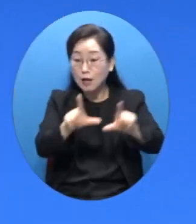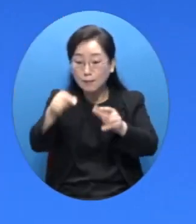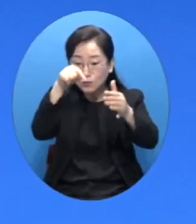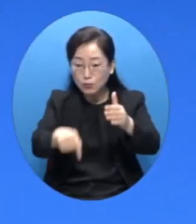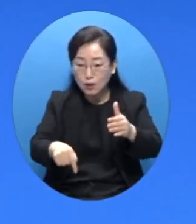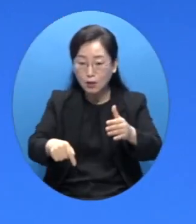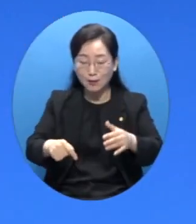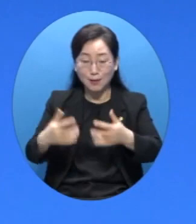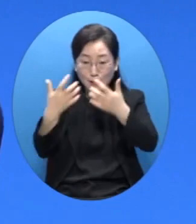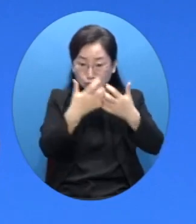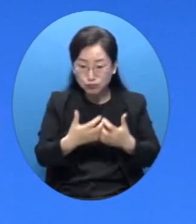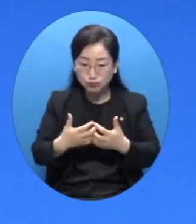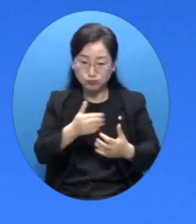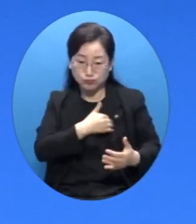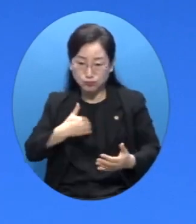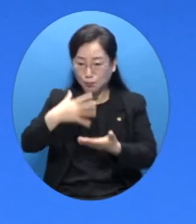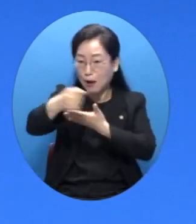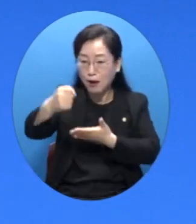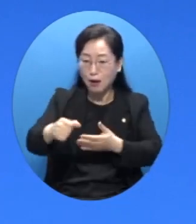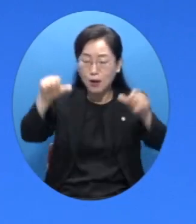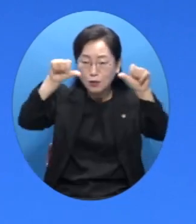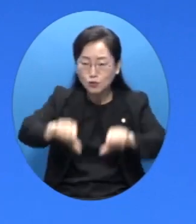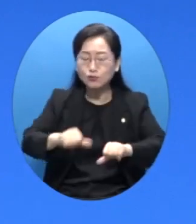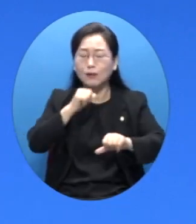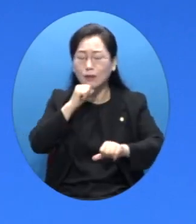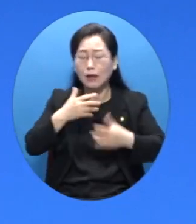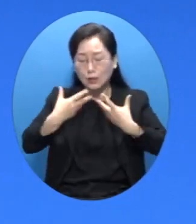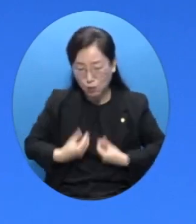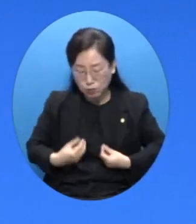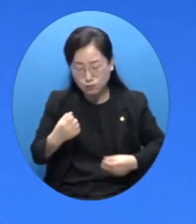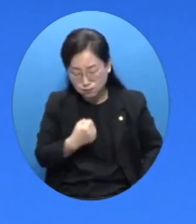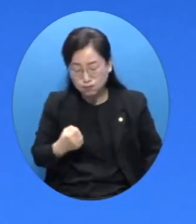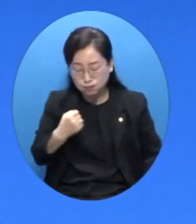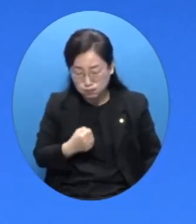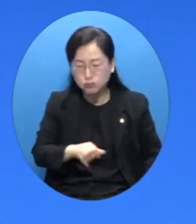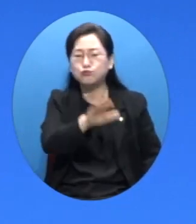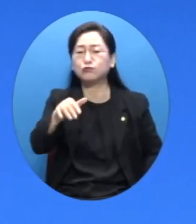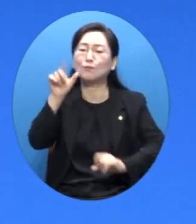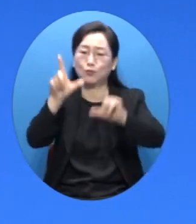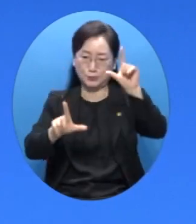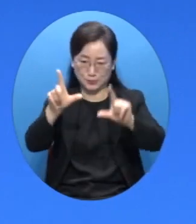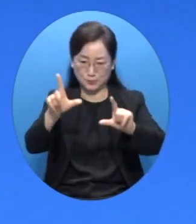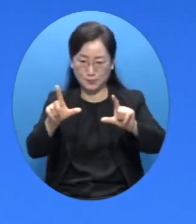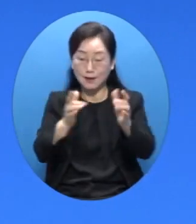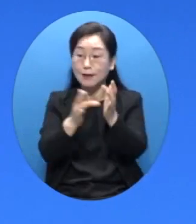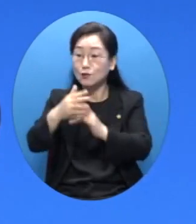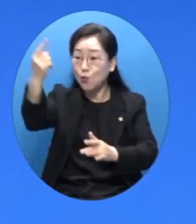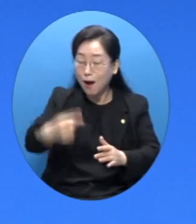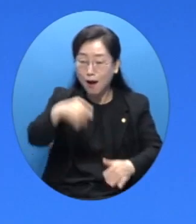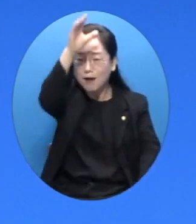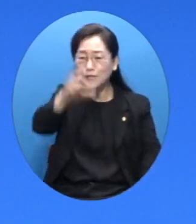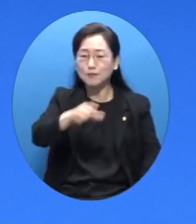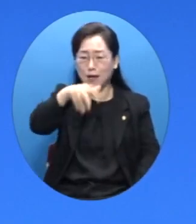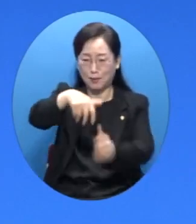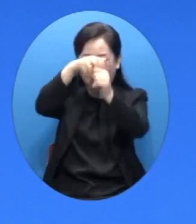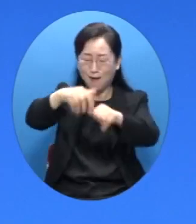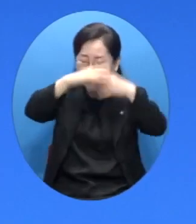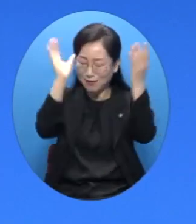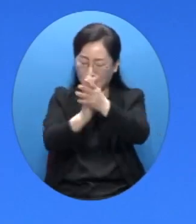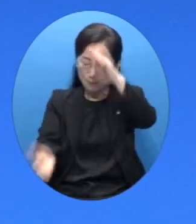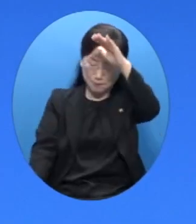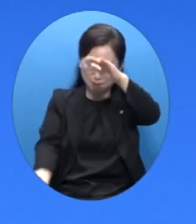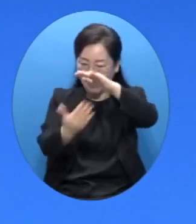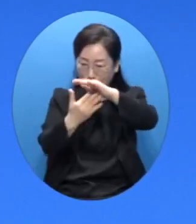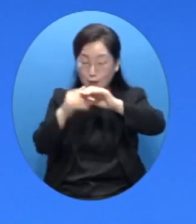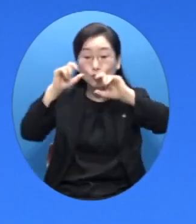풍요로움을 빼앗아갔습니다. 그래서 저주와 가난과 절망 속에 살았던 우리들의 모습입니다. 그런데 예수님께서 오셔서 십자가에서 다 이뤘다 하신